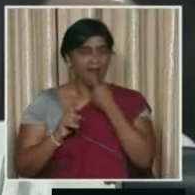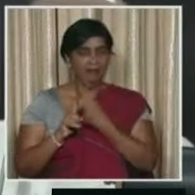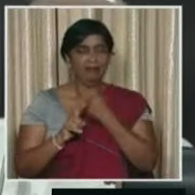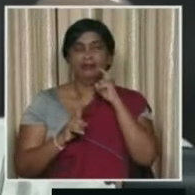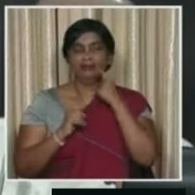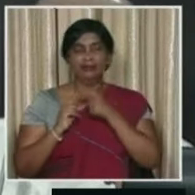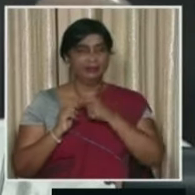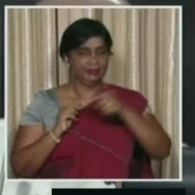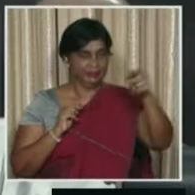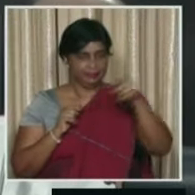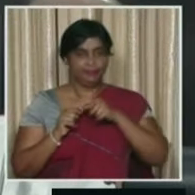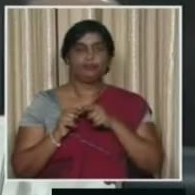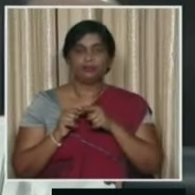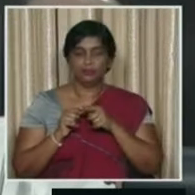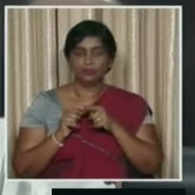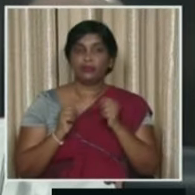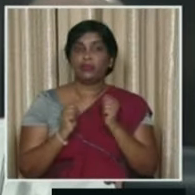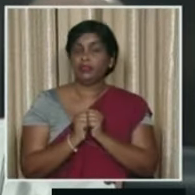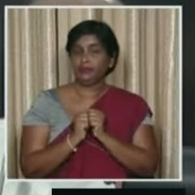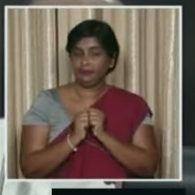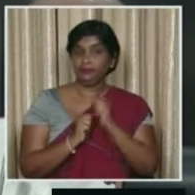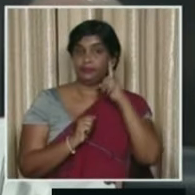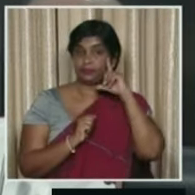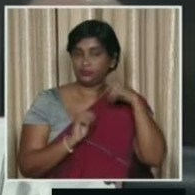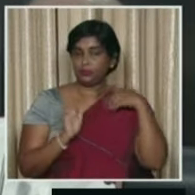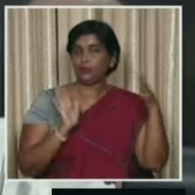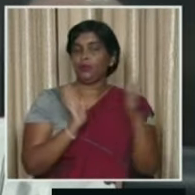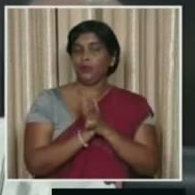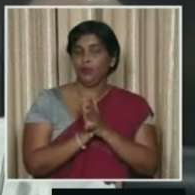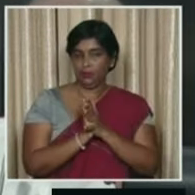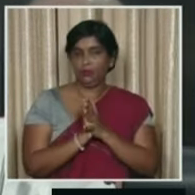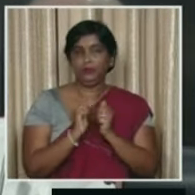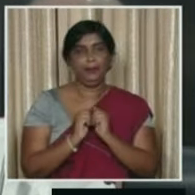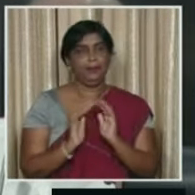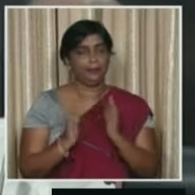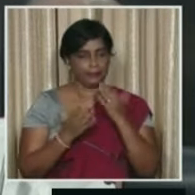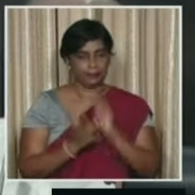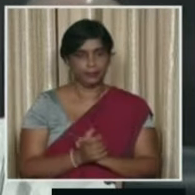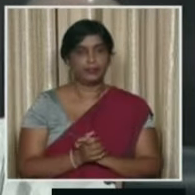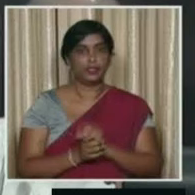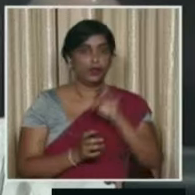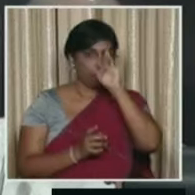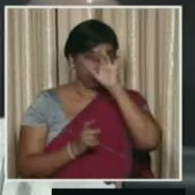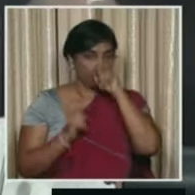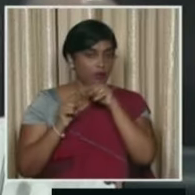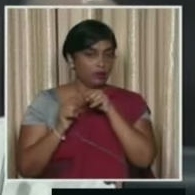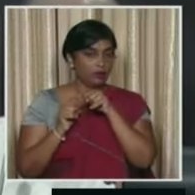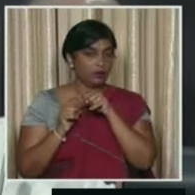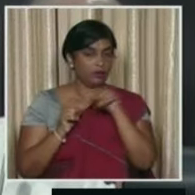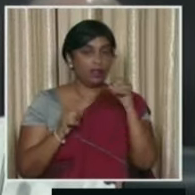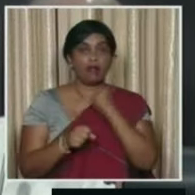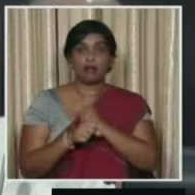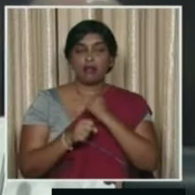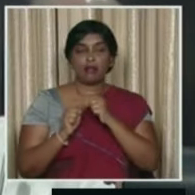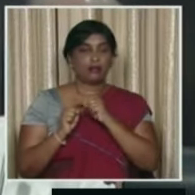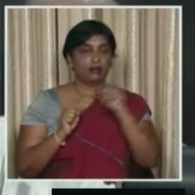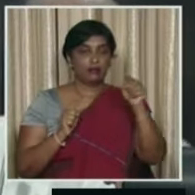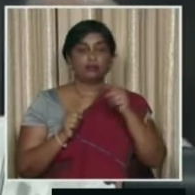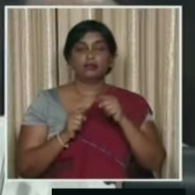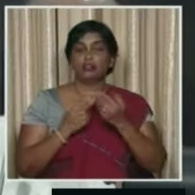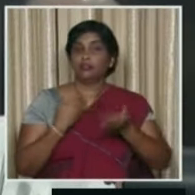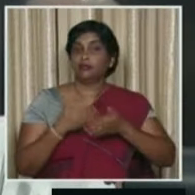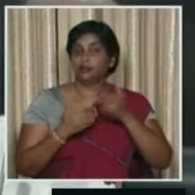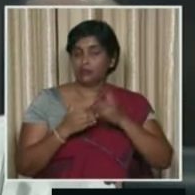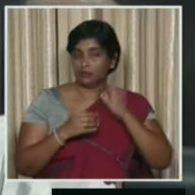මීරිගම දක්වා කොටසේ වැඩ කටයුතු චීනය සමග එක් වී ආරම්භ කරන කුරුණෑගල සිට ගලගෙදර දක්වා කොටස්